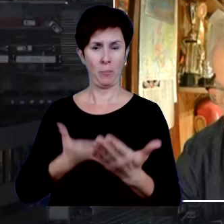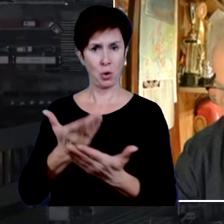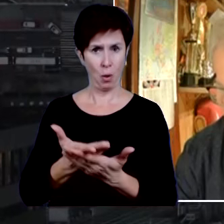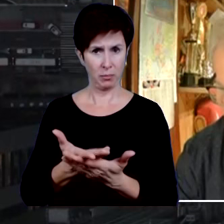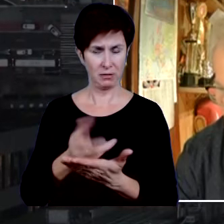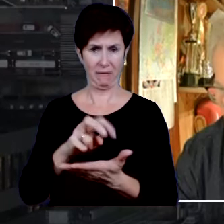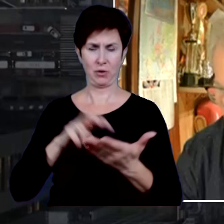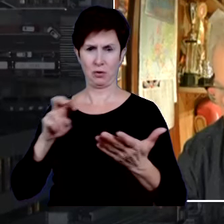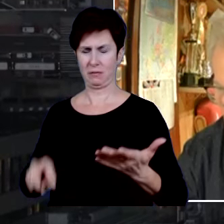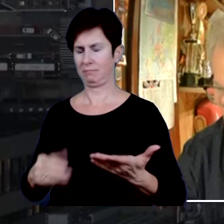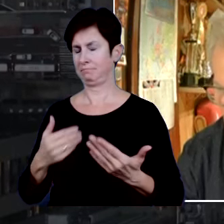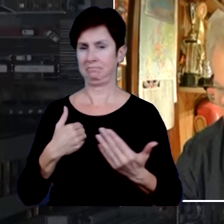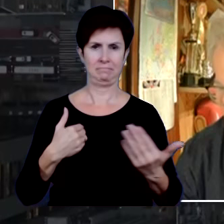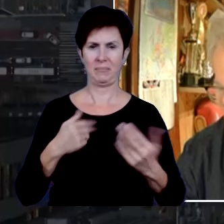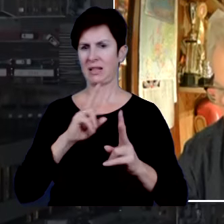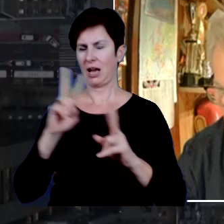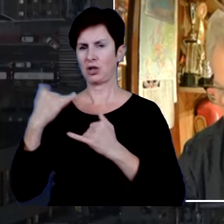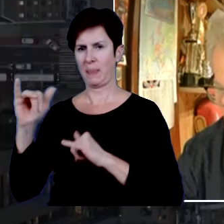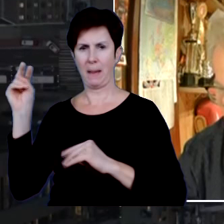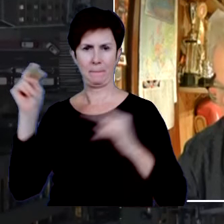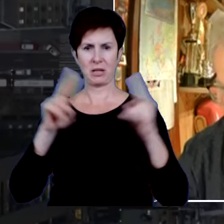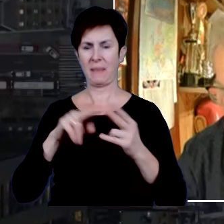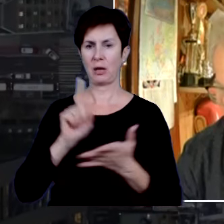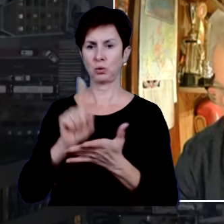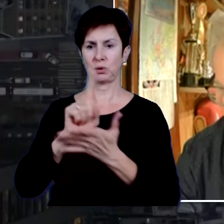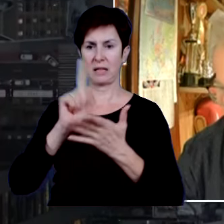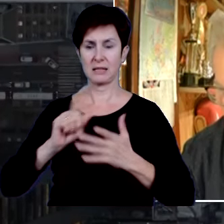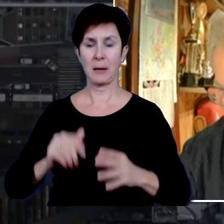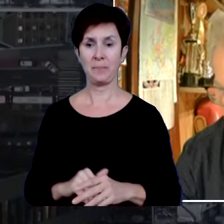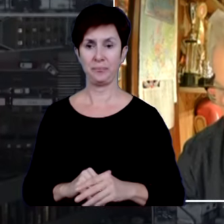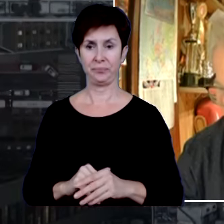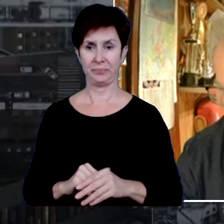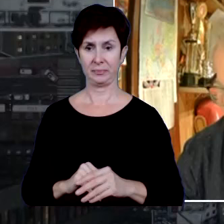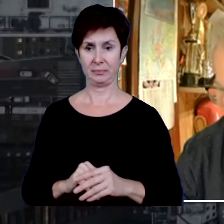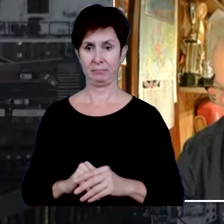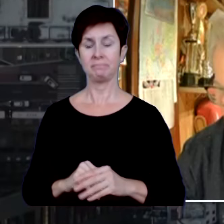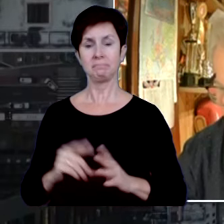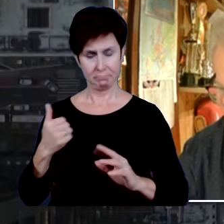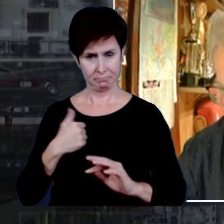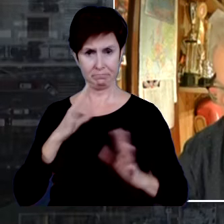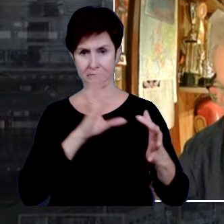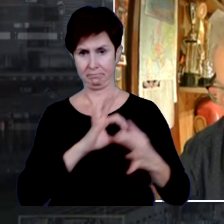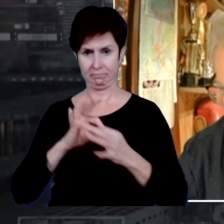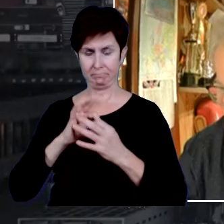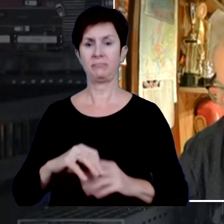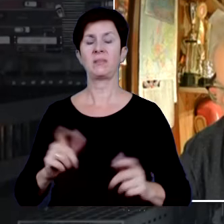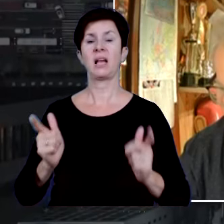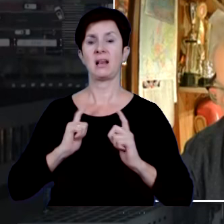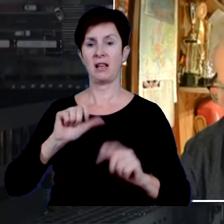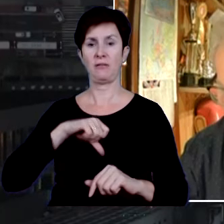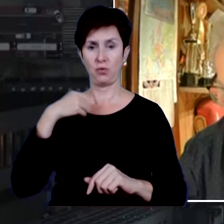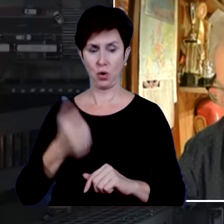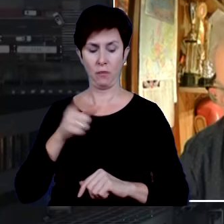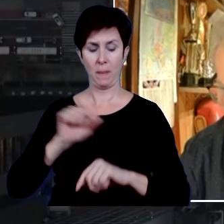to ja różnie postrzegamy jakby sukcesy. To ja się odniosę. Renta wdowia to był projekt,